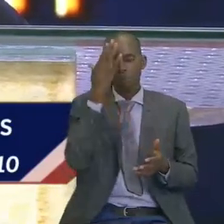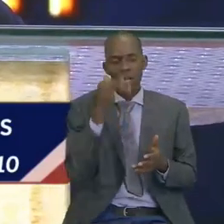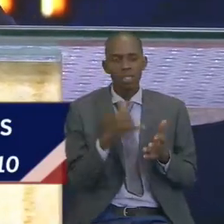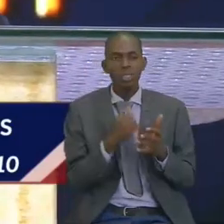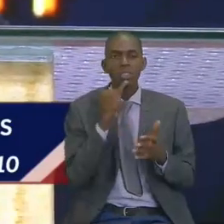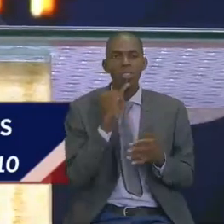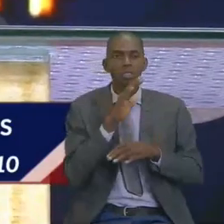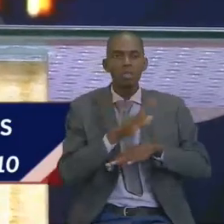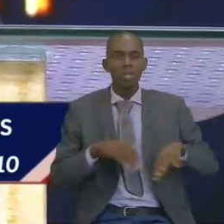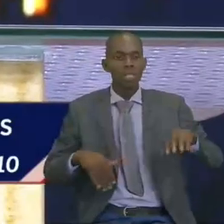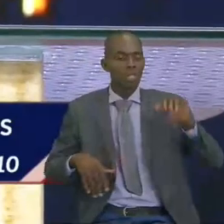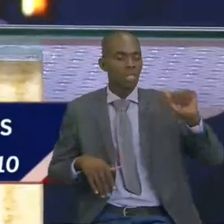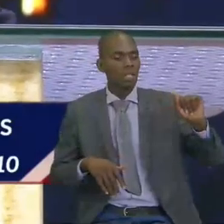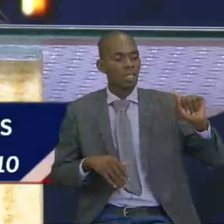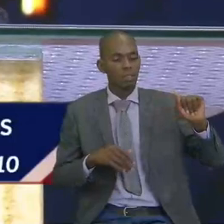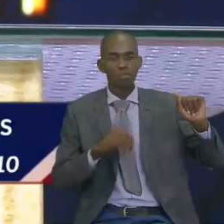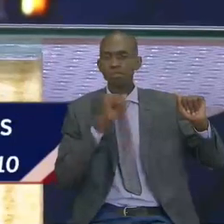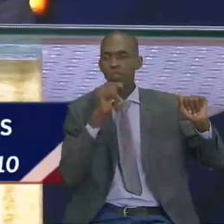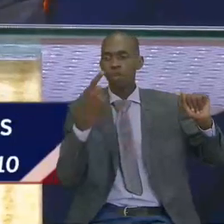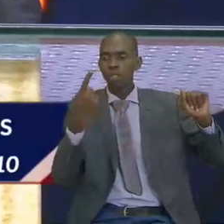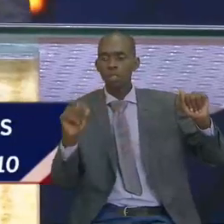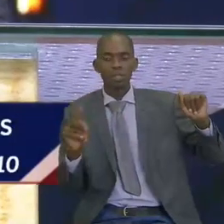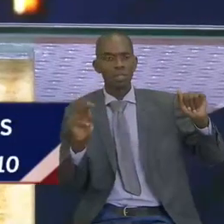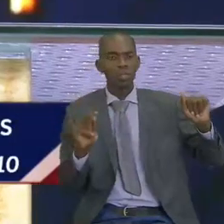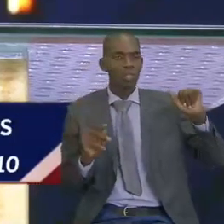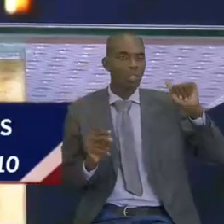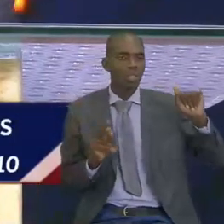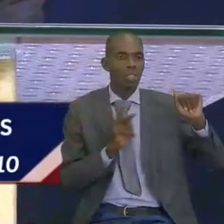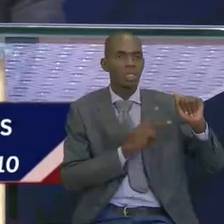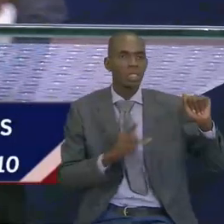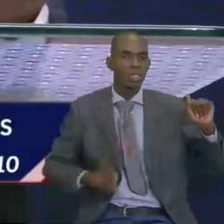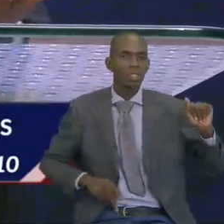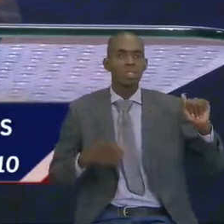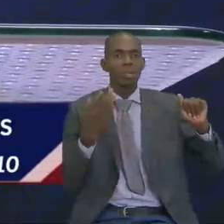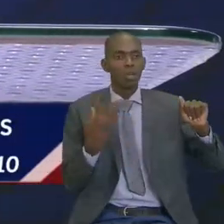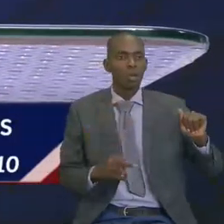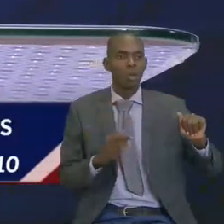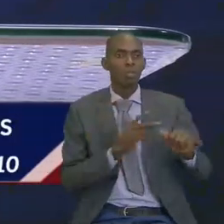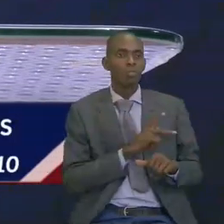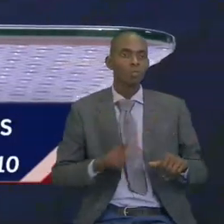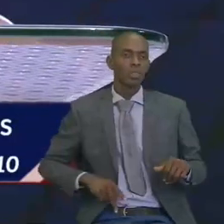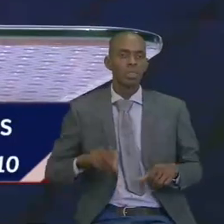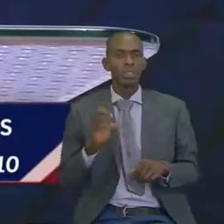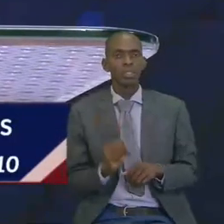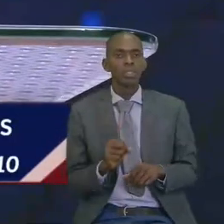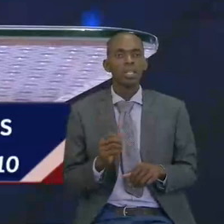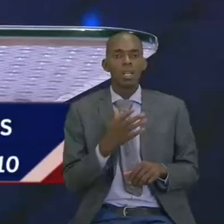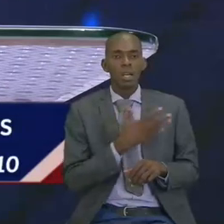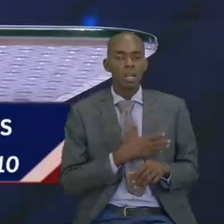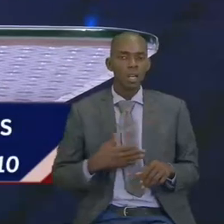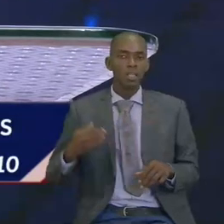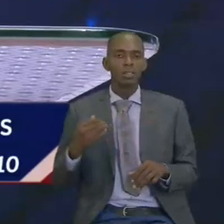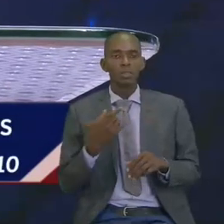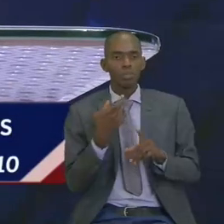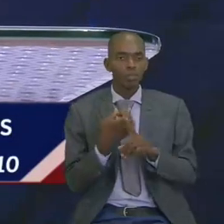le roi des rois. Et avec des chevaux, des chars, des